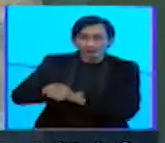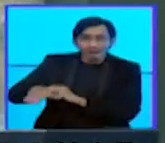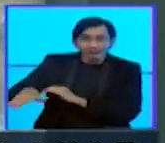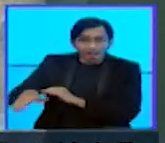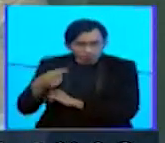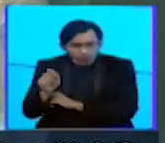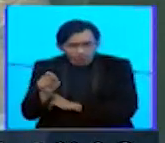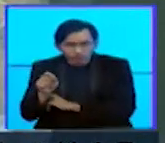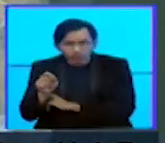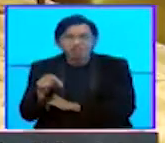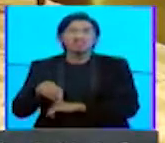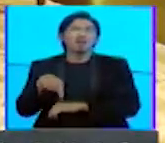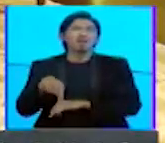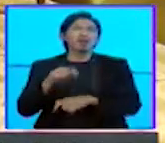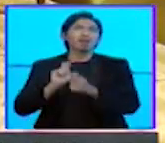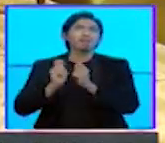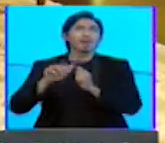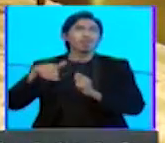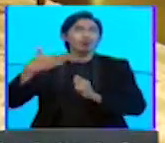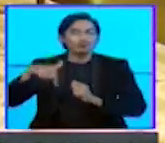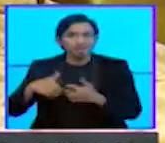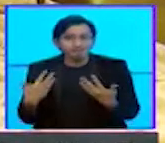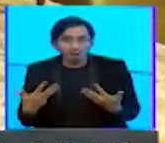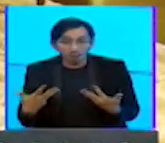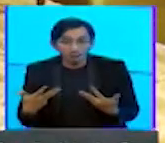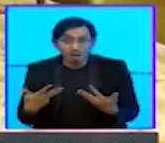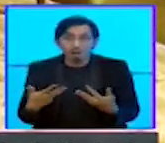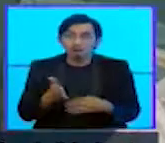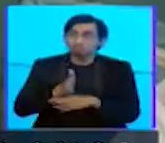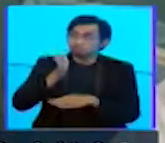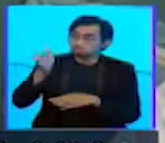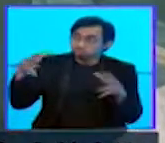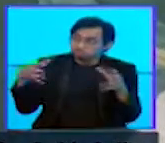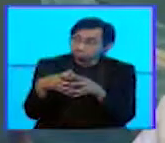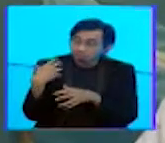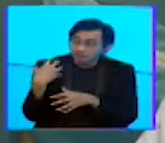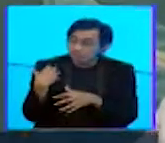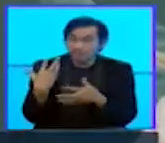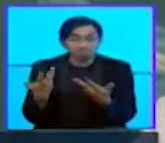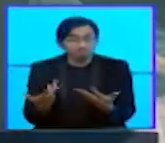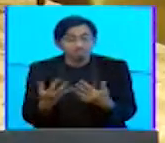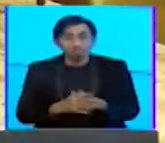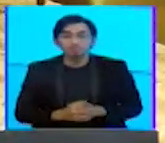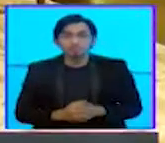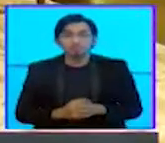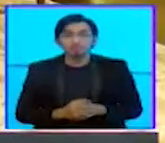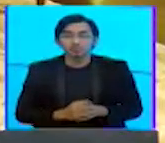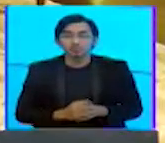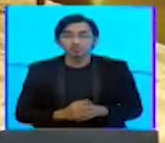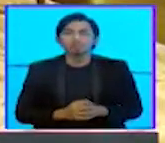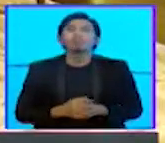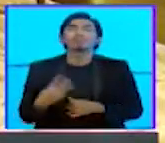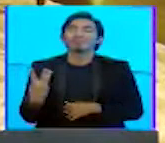dengan Lebaran tahun ini, Bang? Apakah nantinya akan berkumpul juga dengan Sama Atira, seperti Amira? Tahun lalu, kita hanya bertiga